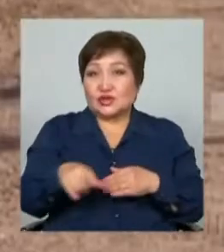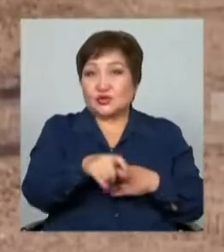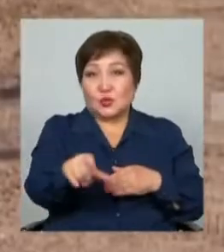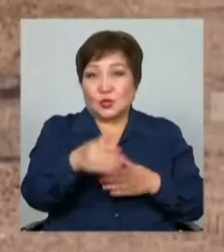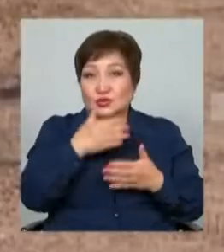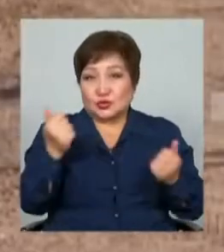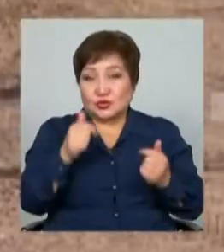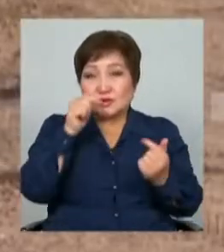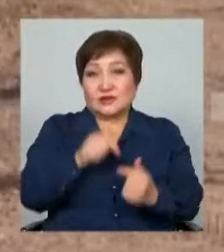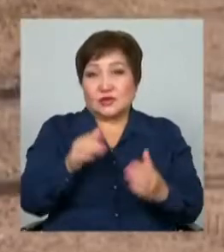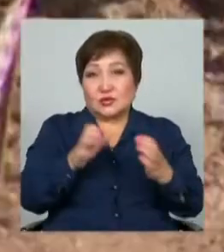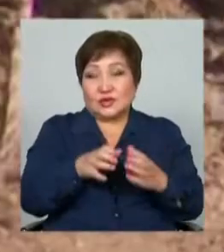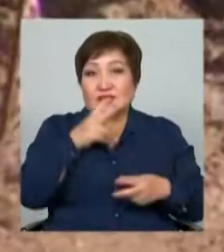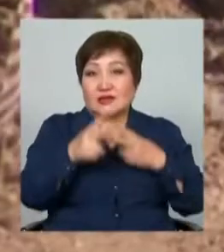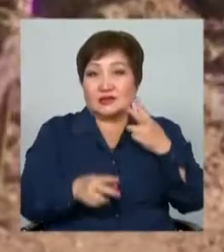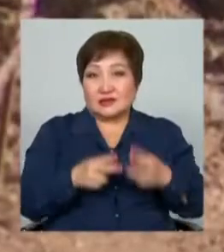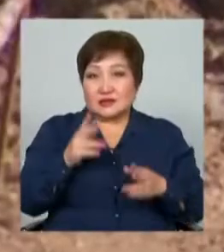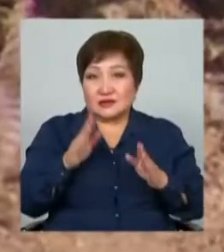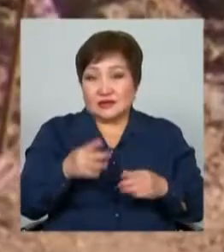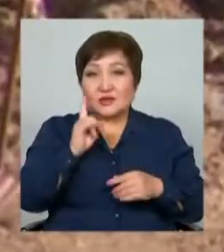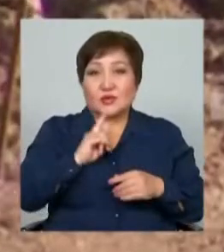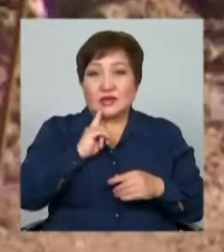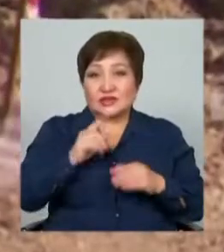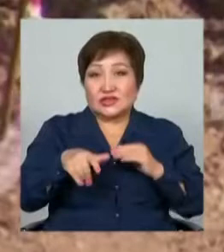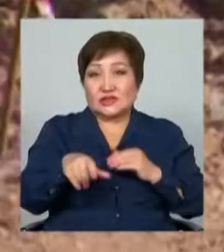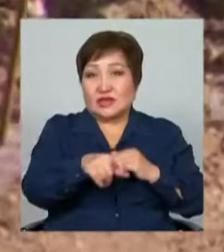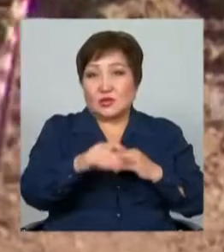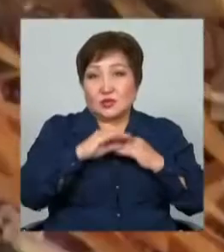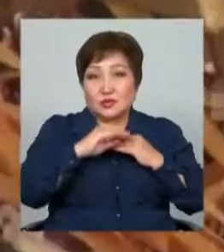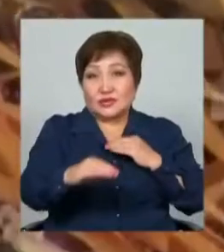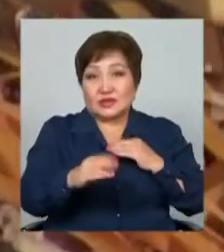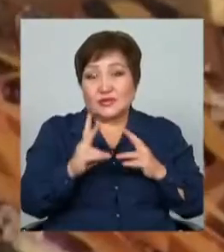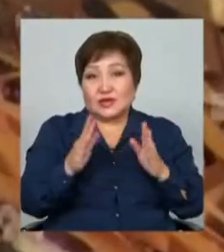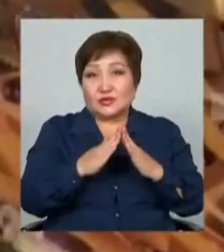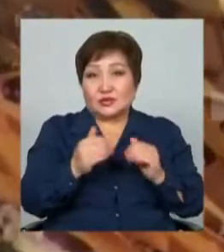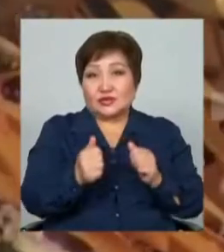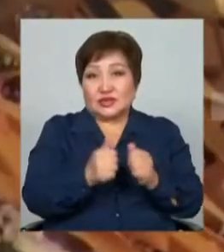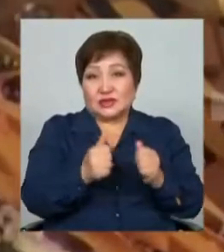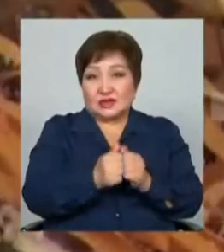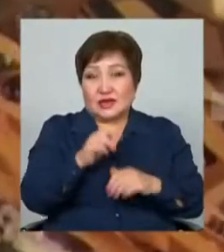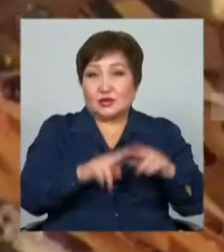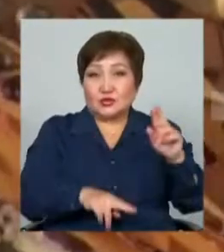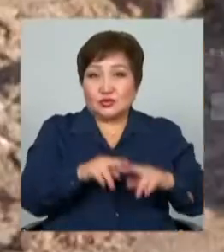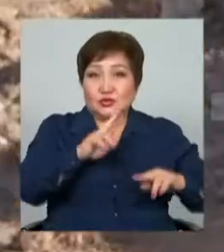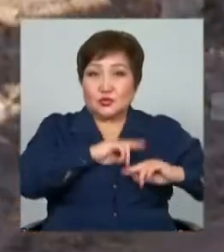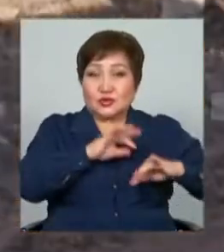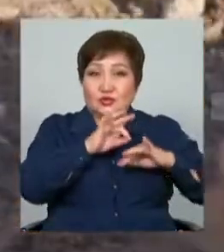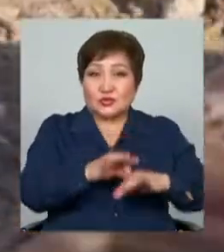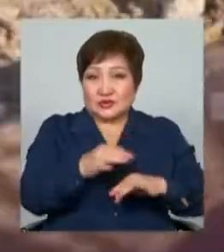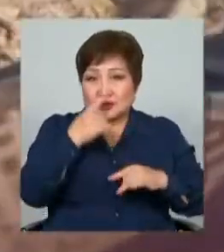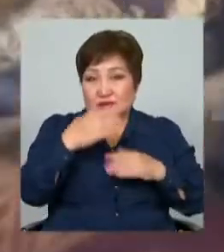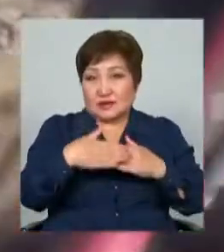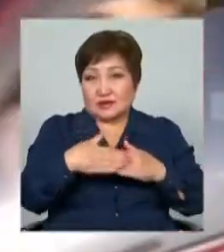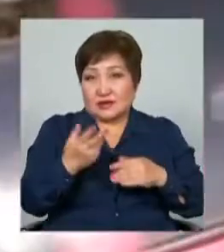орындарға арызданған соң ғана уақытша жол төсеп берген. Алайда үйдің жанында құрылыс жұмыстары жүріп жатқандықтан жақында бұл